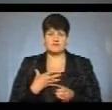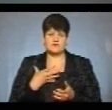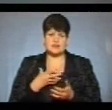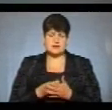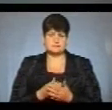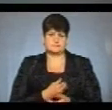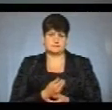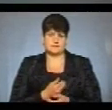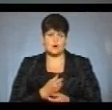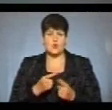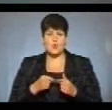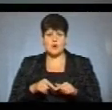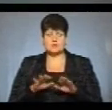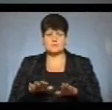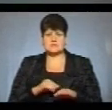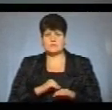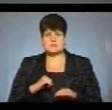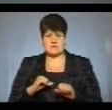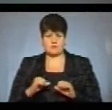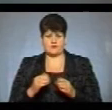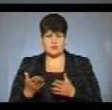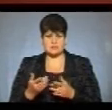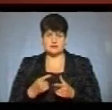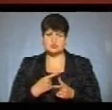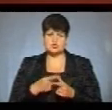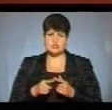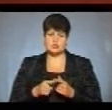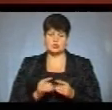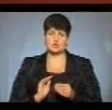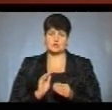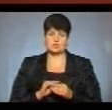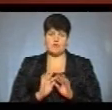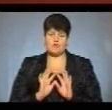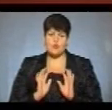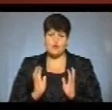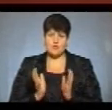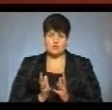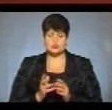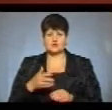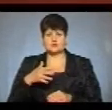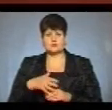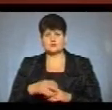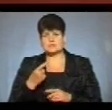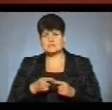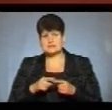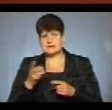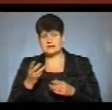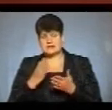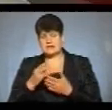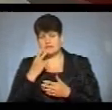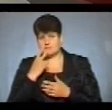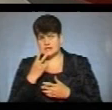власної ініціативи органи місцевого самоврядування? Чи додаткову огорожу, чи розуміючи, що це десь на видному місці знаходиться,